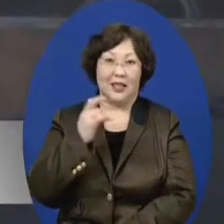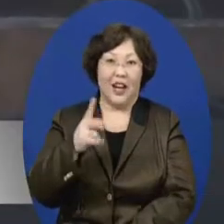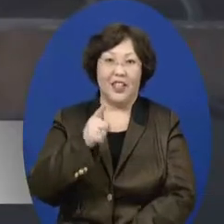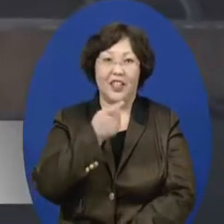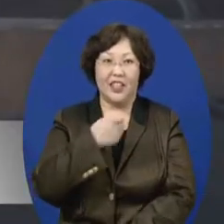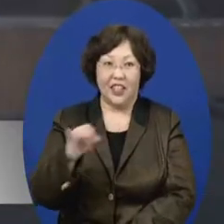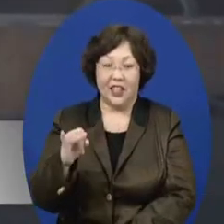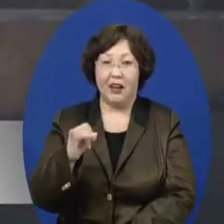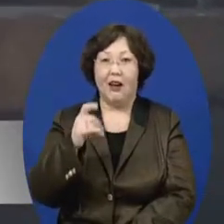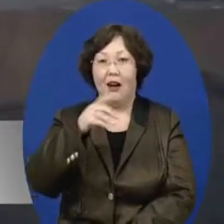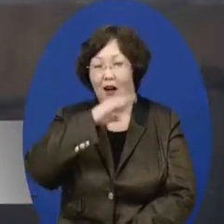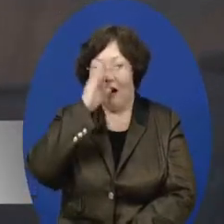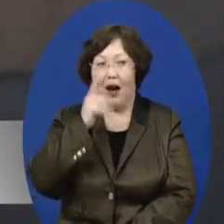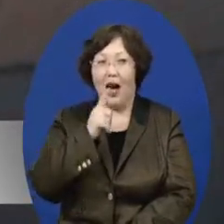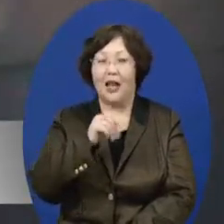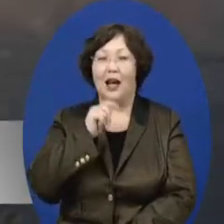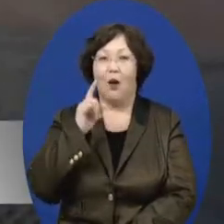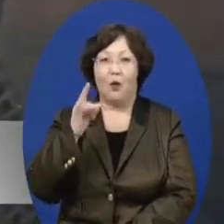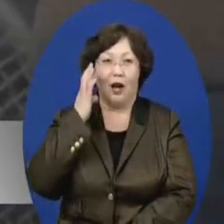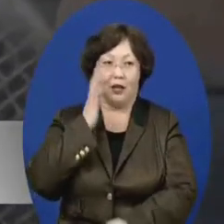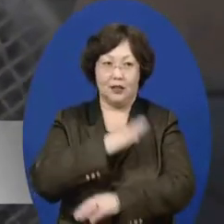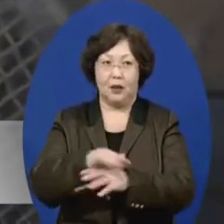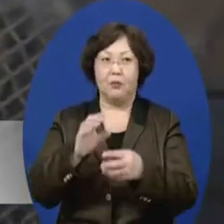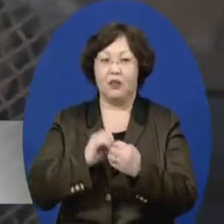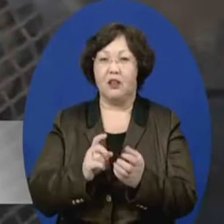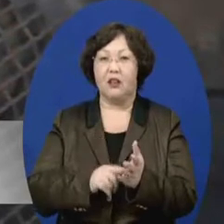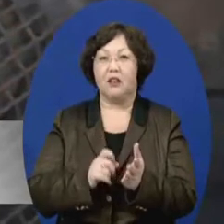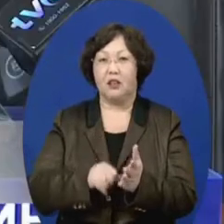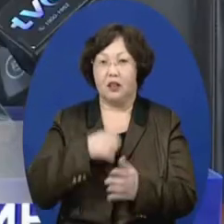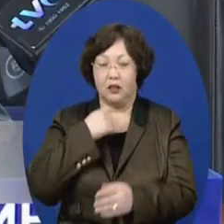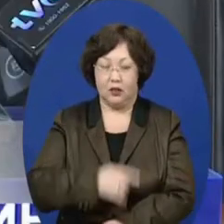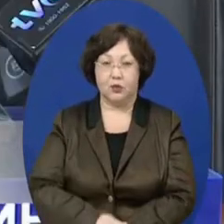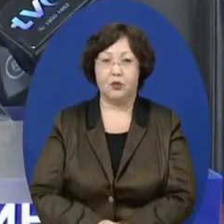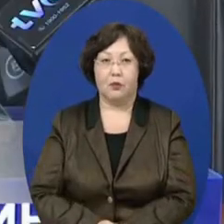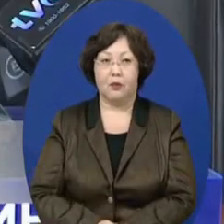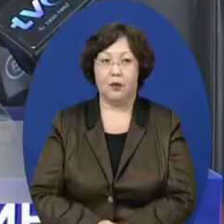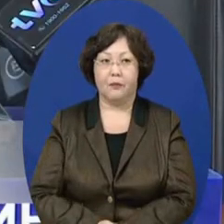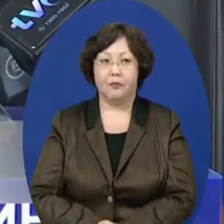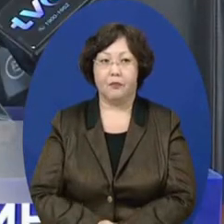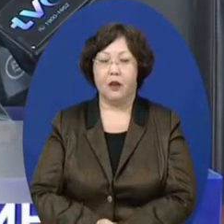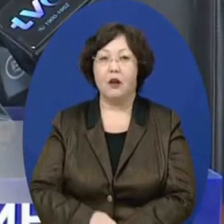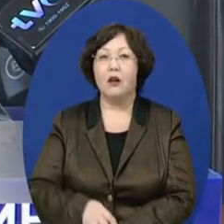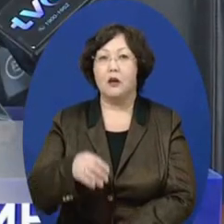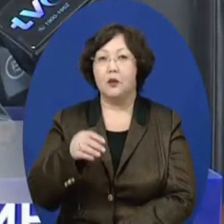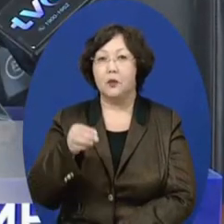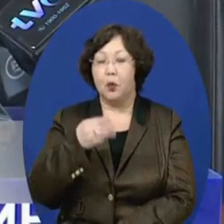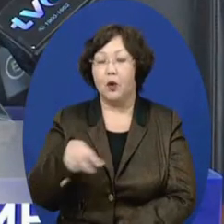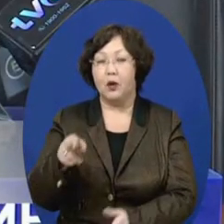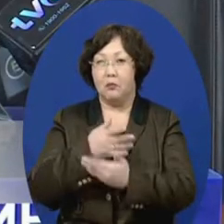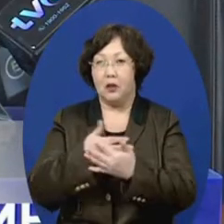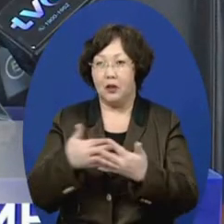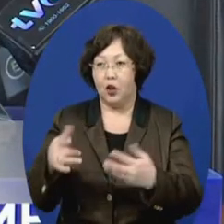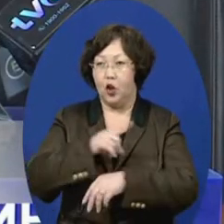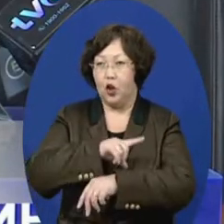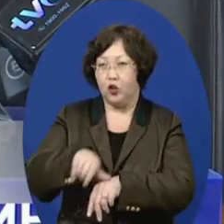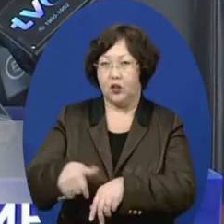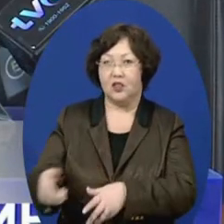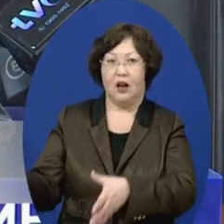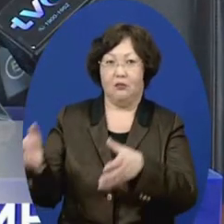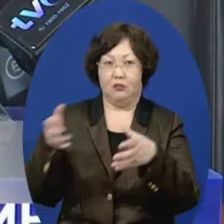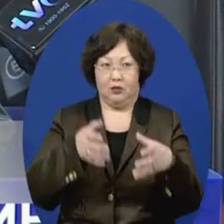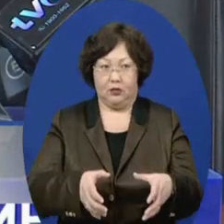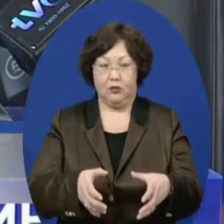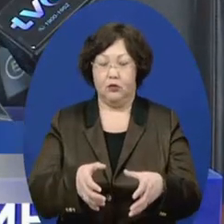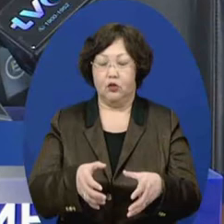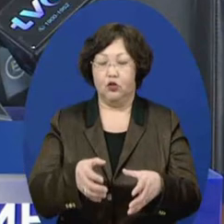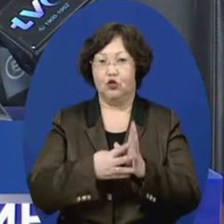хийн хатаагуурд шилжин гэдгийг салбарын сайд хэлж байна. Мэдлэнгээ маш орой татаж авсан байна. 9 сар